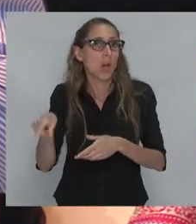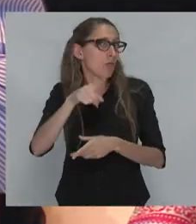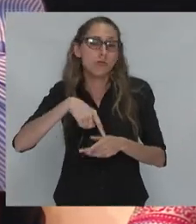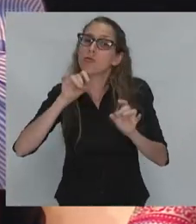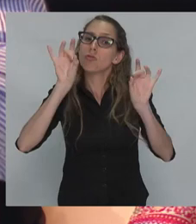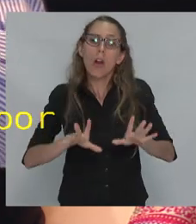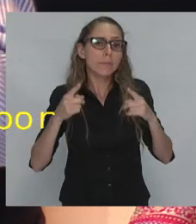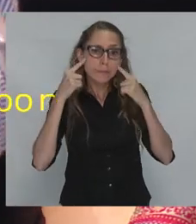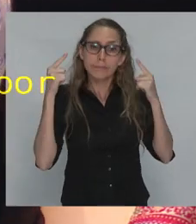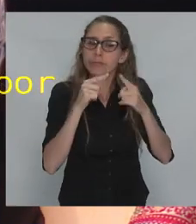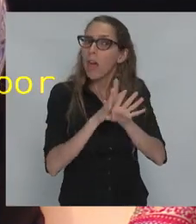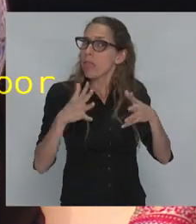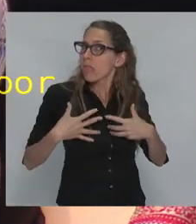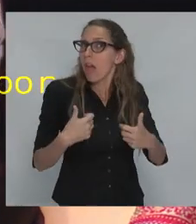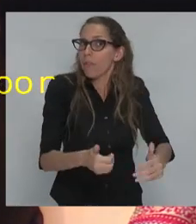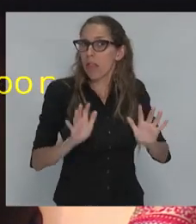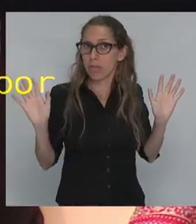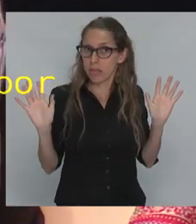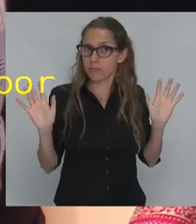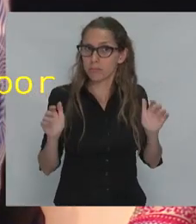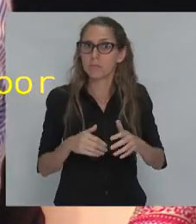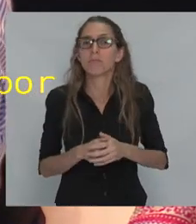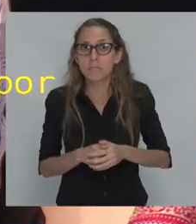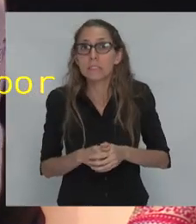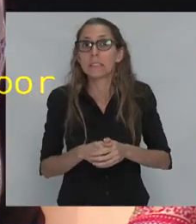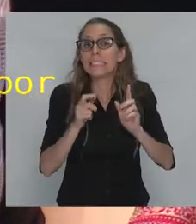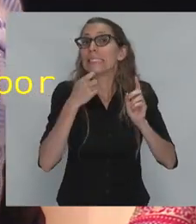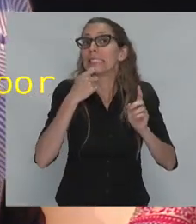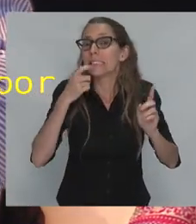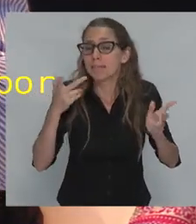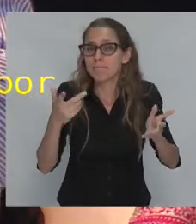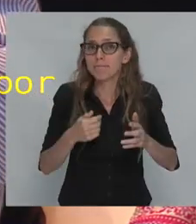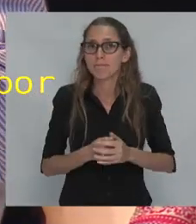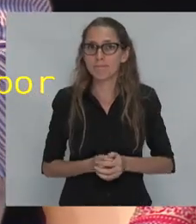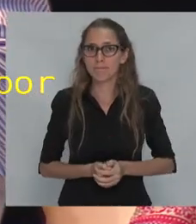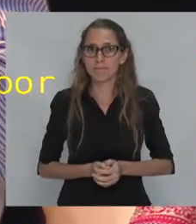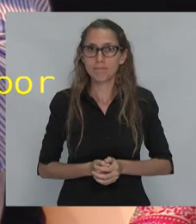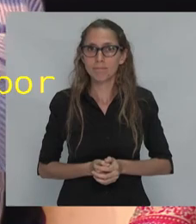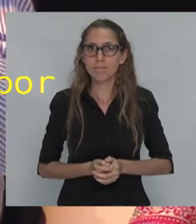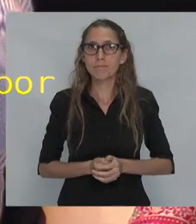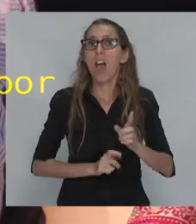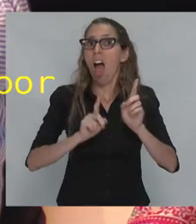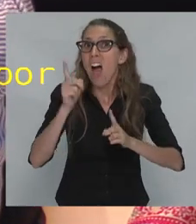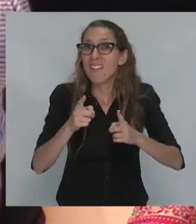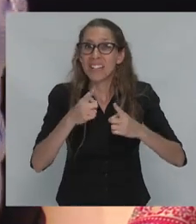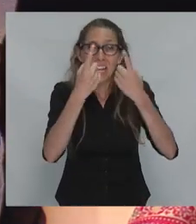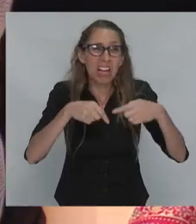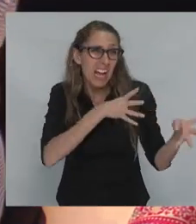défend. Et on s'est retrouvé dans une situation extrêmement bizarre, qui est